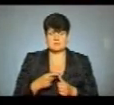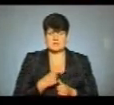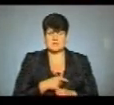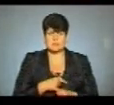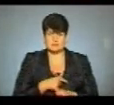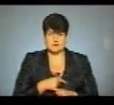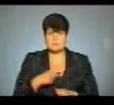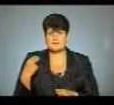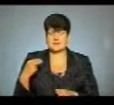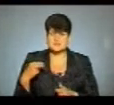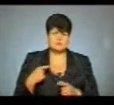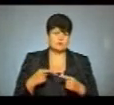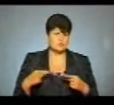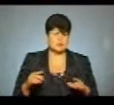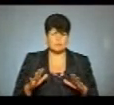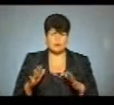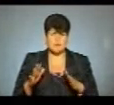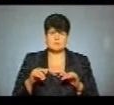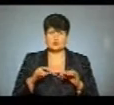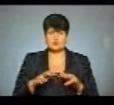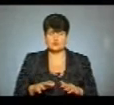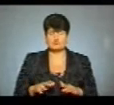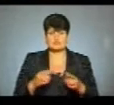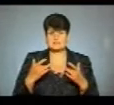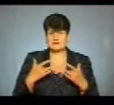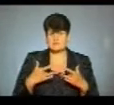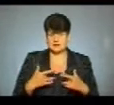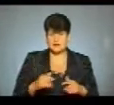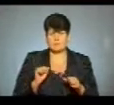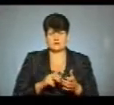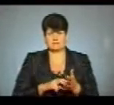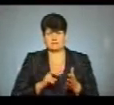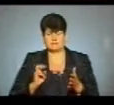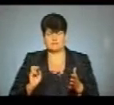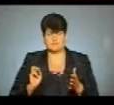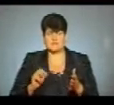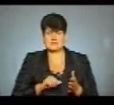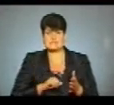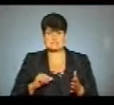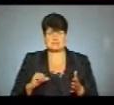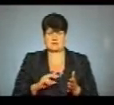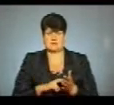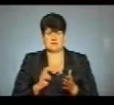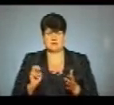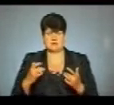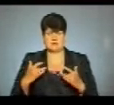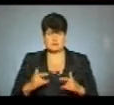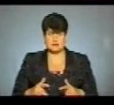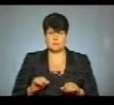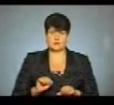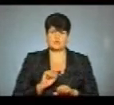депутатів. Президент же у будь-який момент процедури імпічменту може подати у відставку. У такому разі процес імпічменту